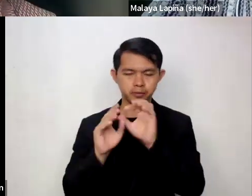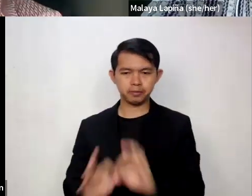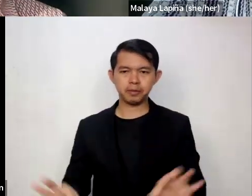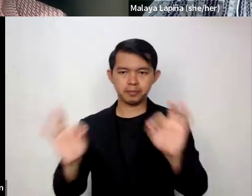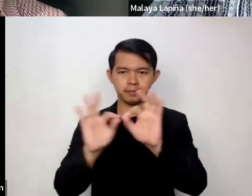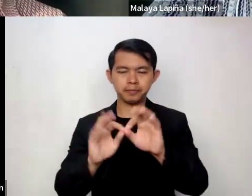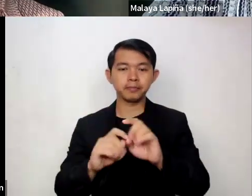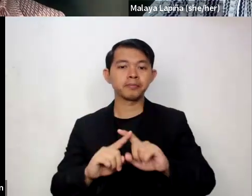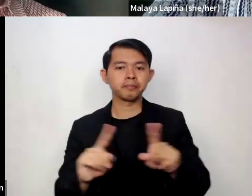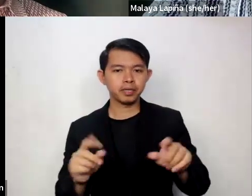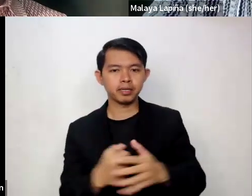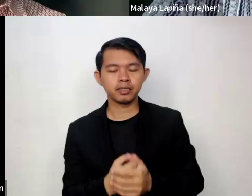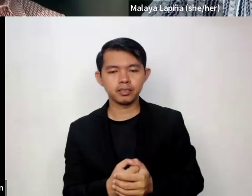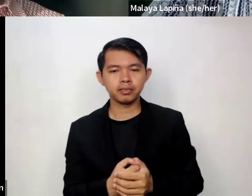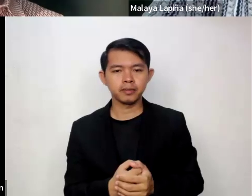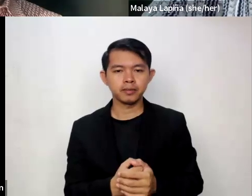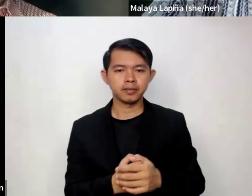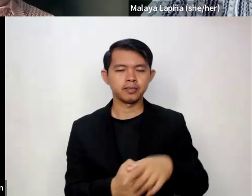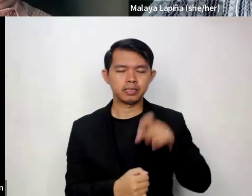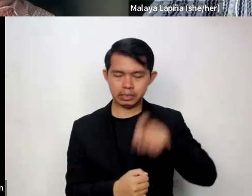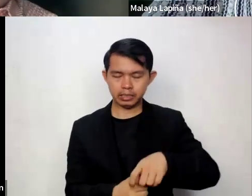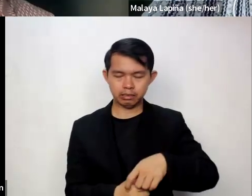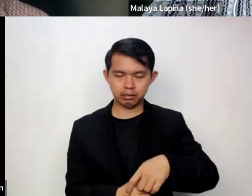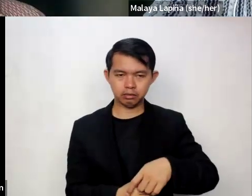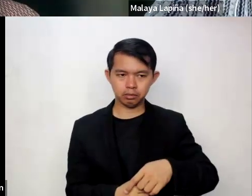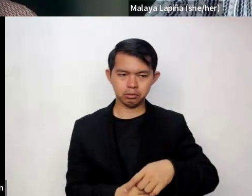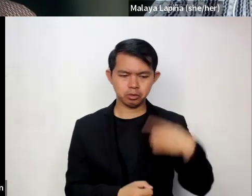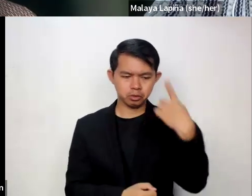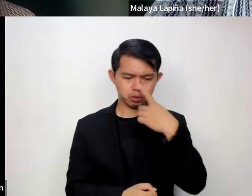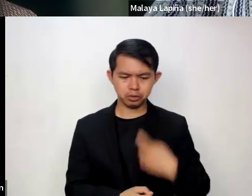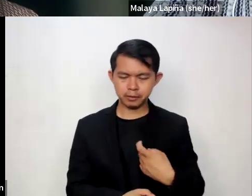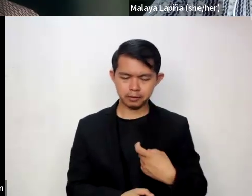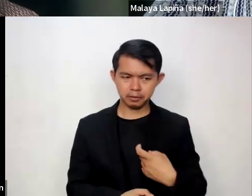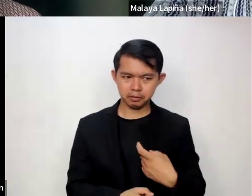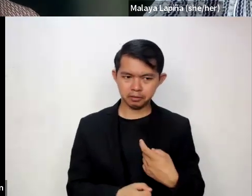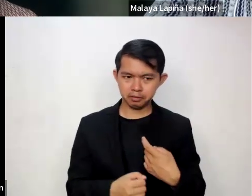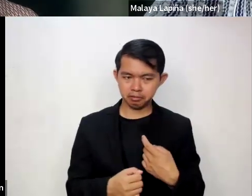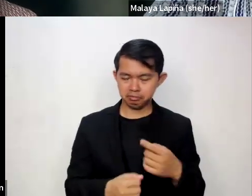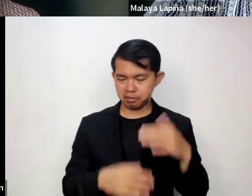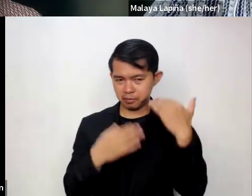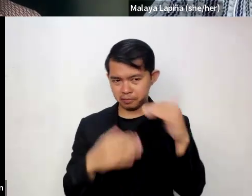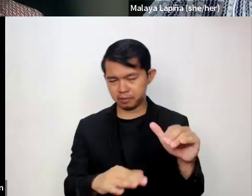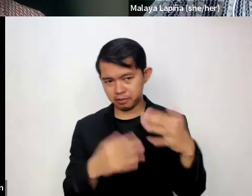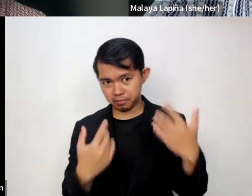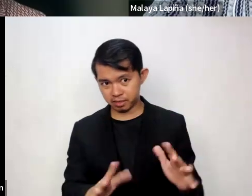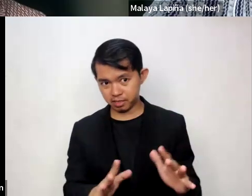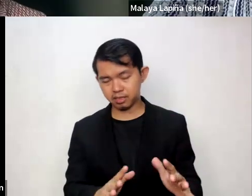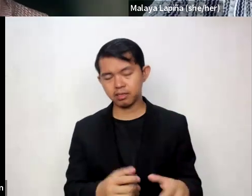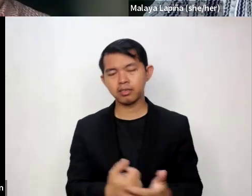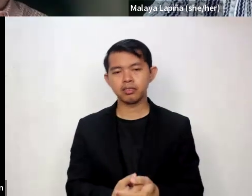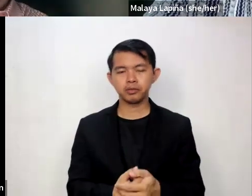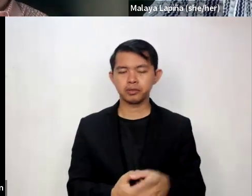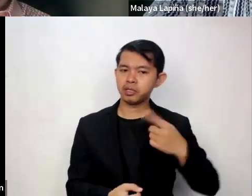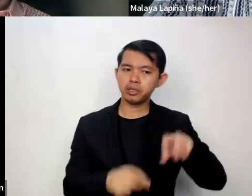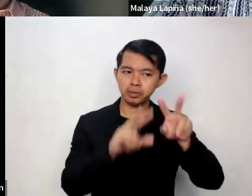kinakailangan din nating itanungin sa ating mga sarili, hanggang doon na lang ba talaga no yung work natin bilang mga researchers,